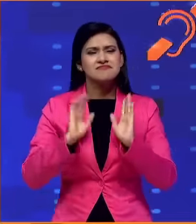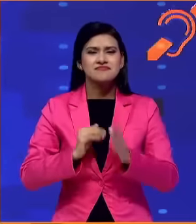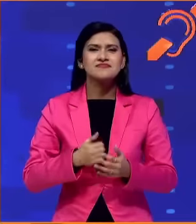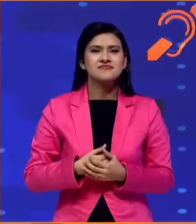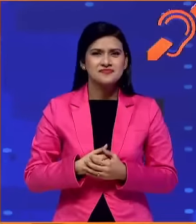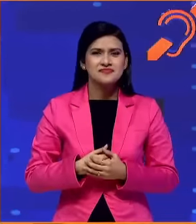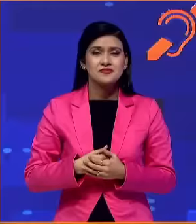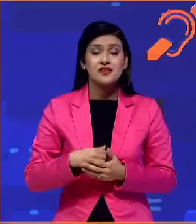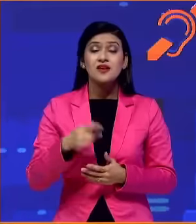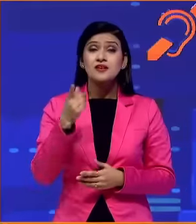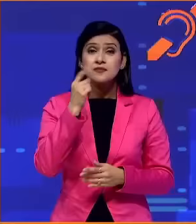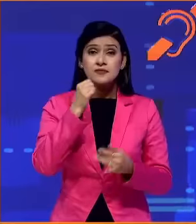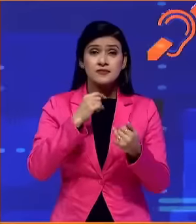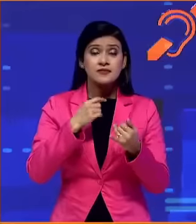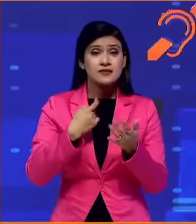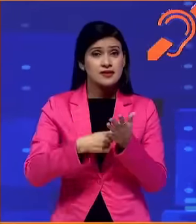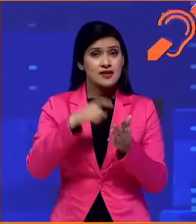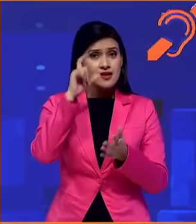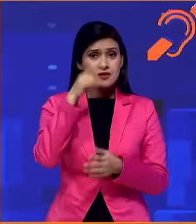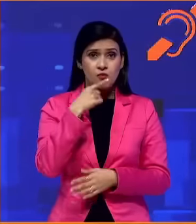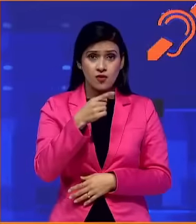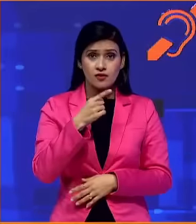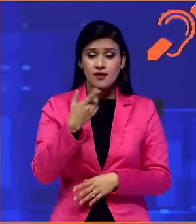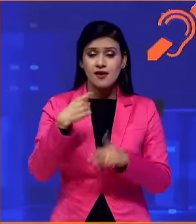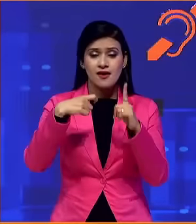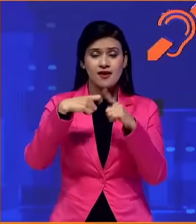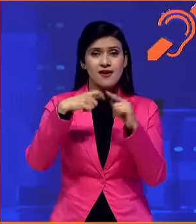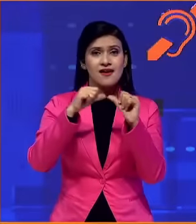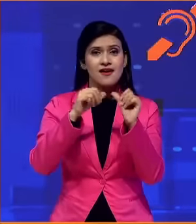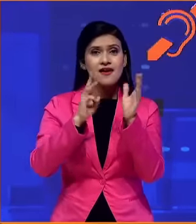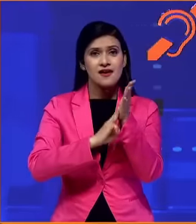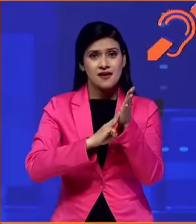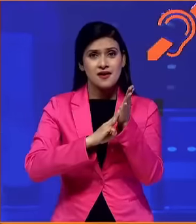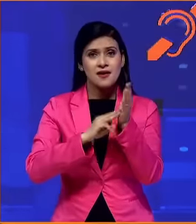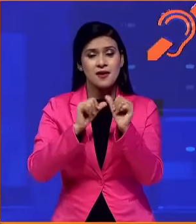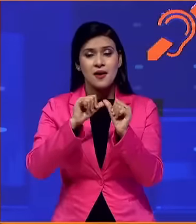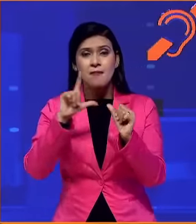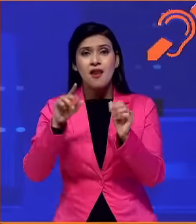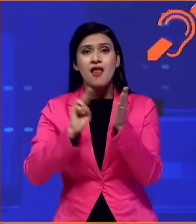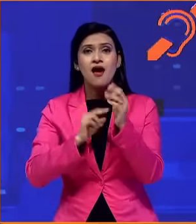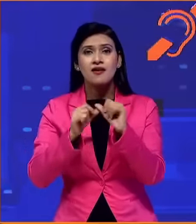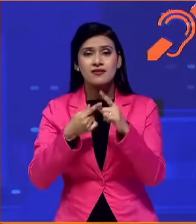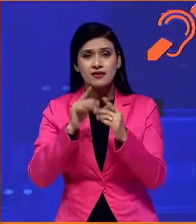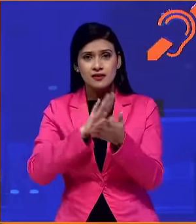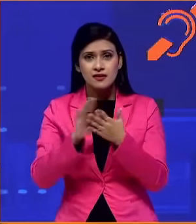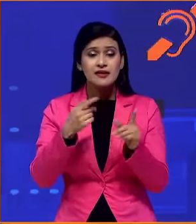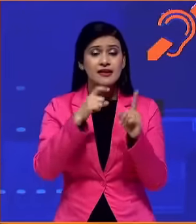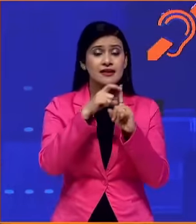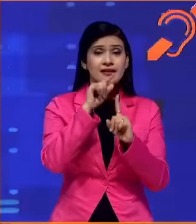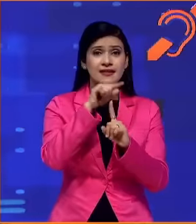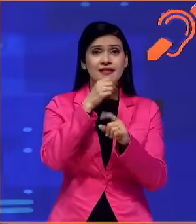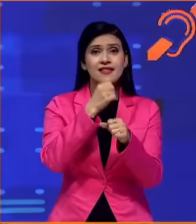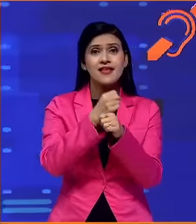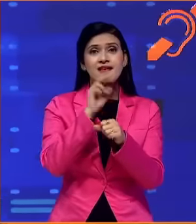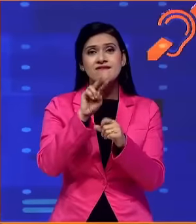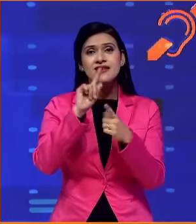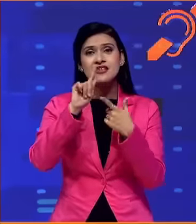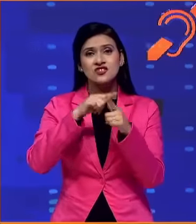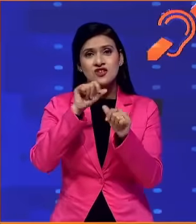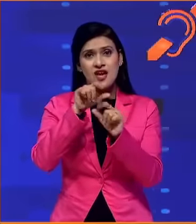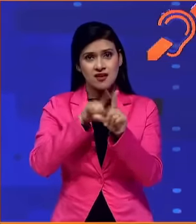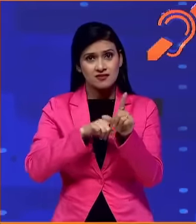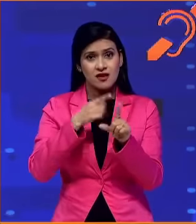वेऐसाइसलिएकहरहेहैंक्योंकि कमलनाथऔरदिग्विजयसिंहजैसेवरिष्ठकांग्रेसीनेता बार-बारकहतेहैंकि तालेउन्होंनेहीखोलेथे